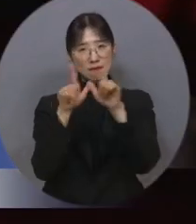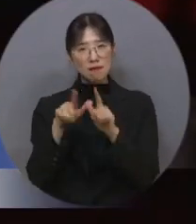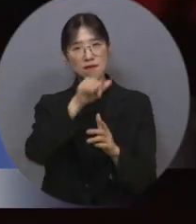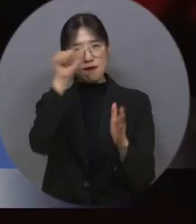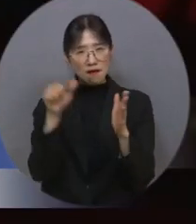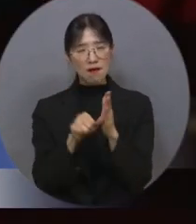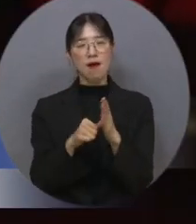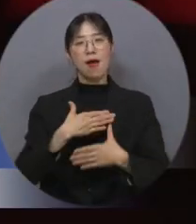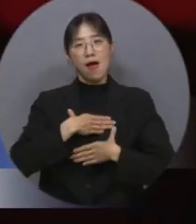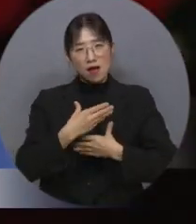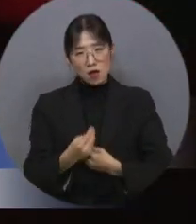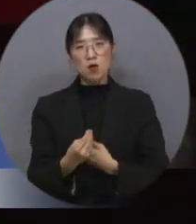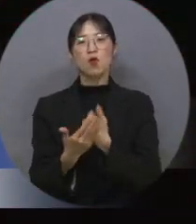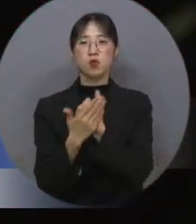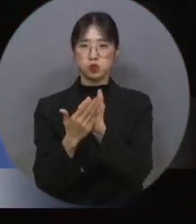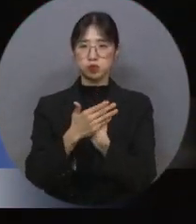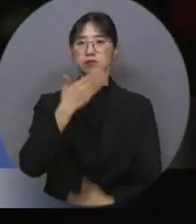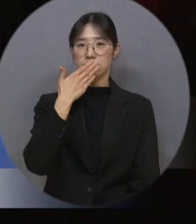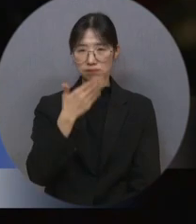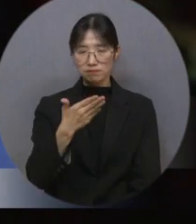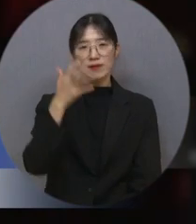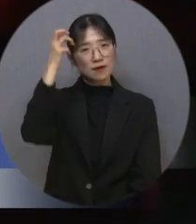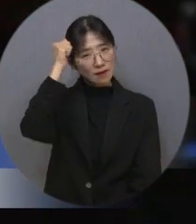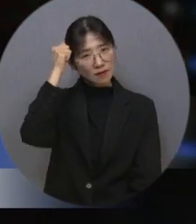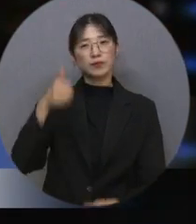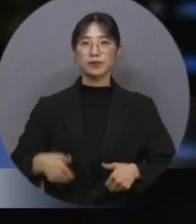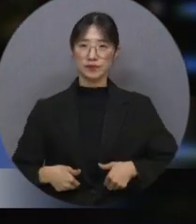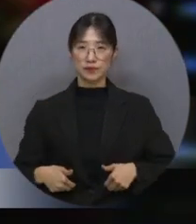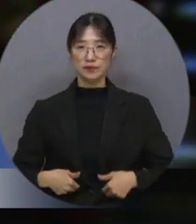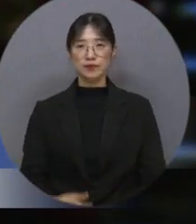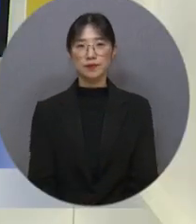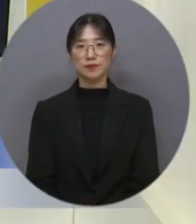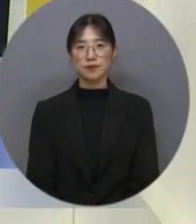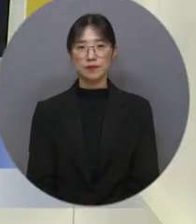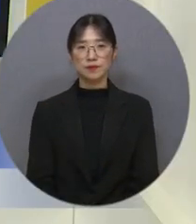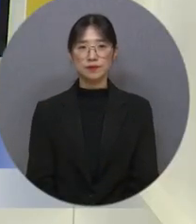보호할 수 있다는 점 기억하고 실천했으면 좋겠습니다